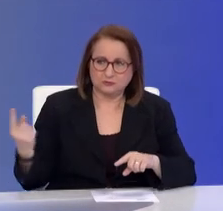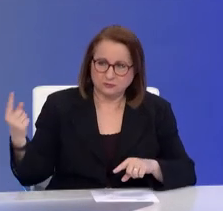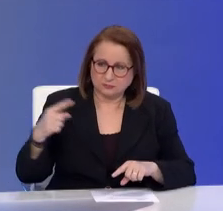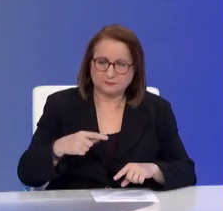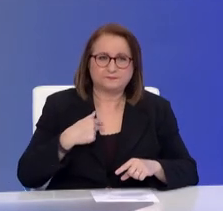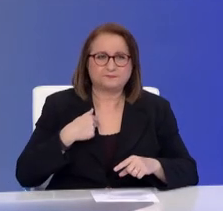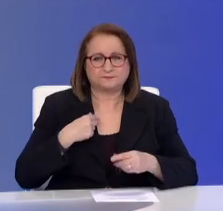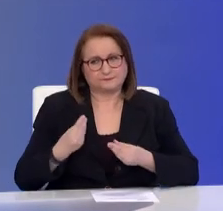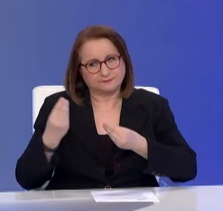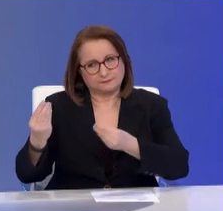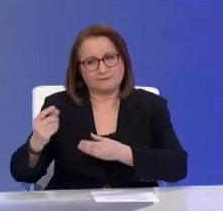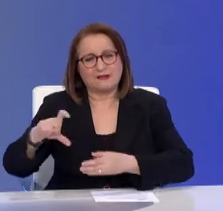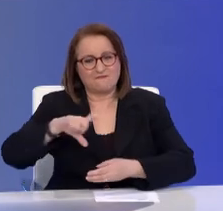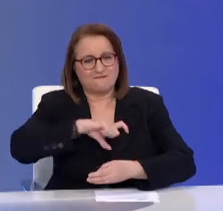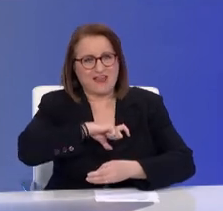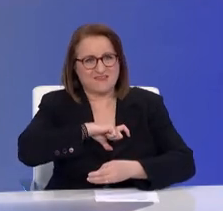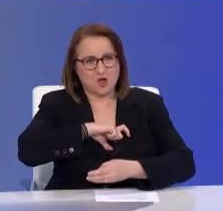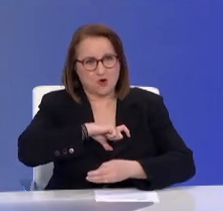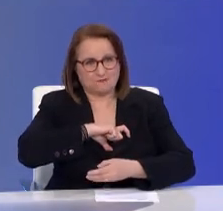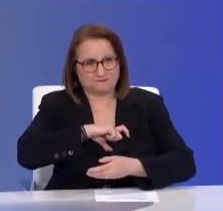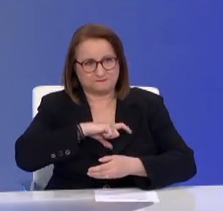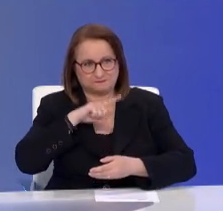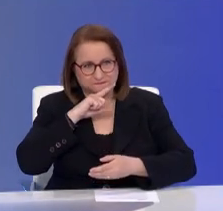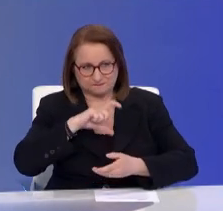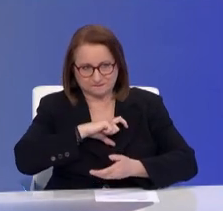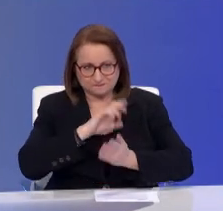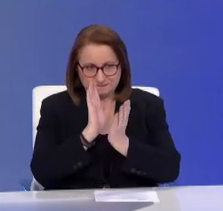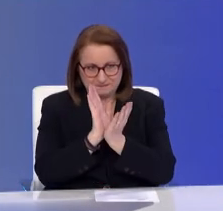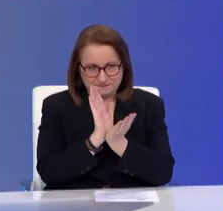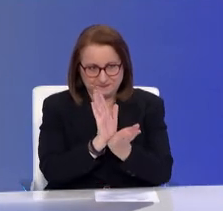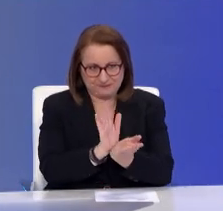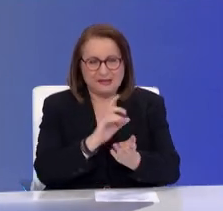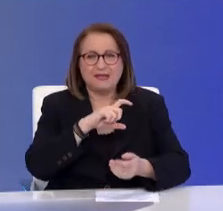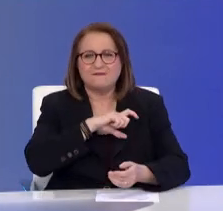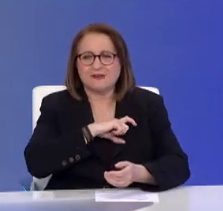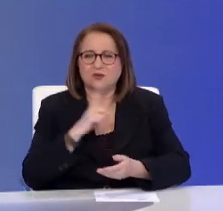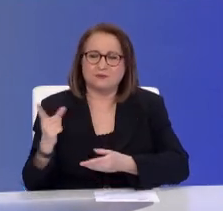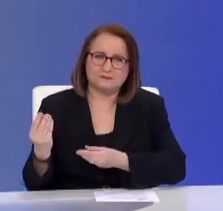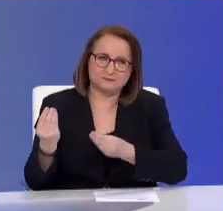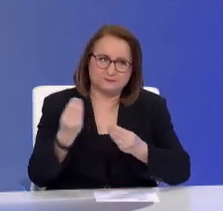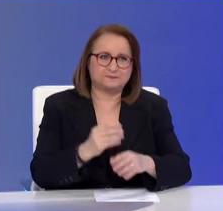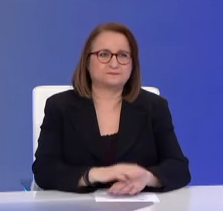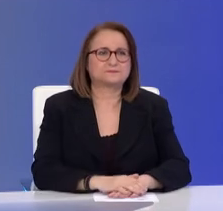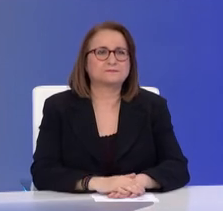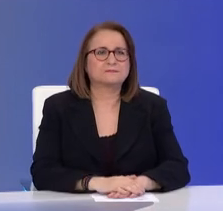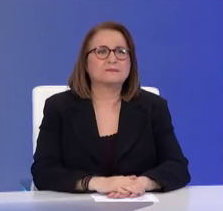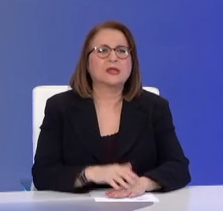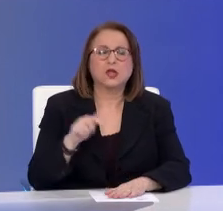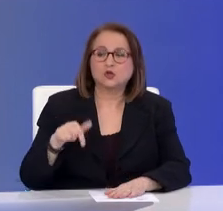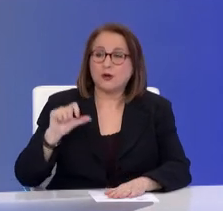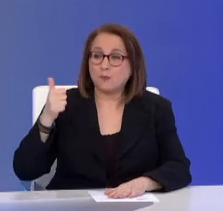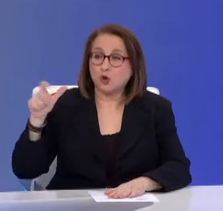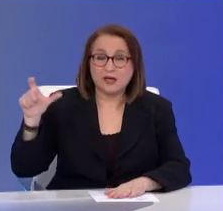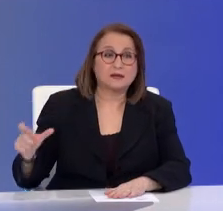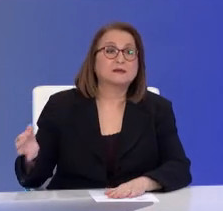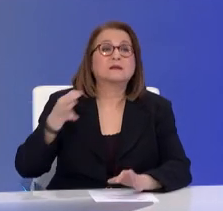κύριος Χρήστος Σταϊκούρας, καλείται στο βήμα για να προσφανίσει τον τιμόμενο φιλέλληνα τραπεζίτη